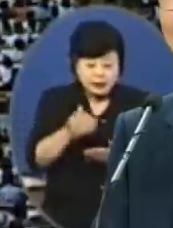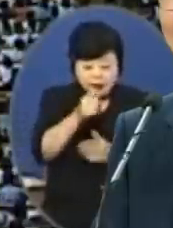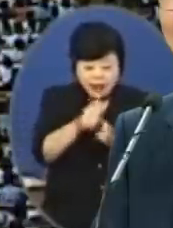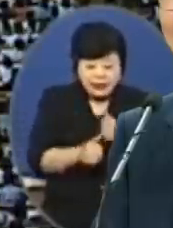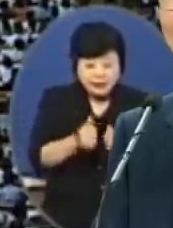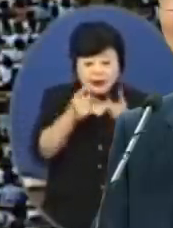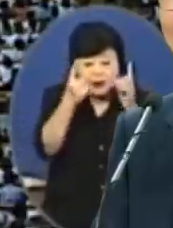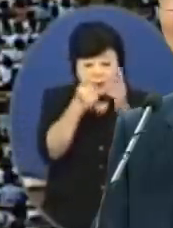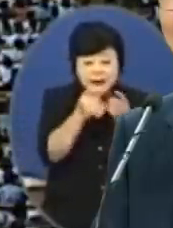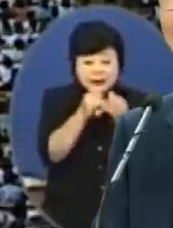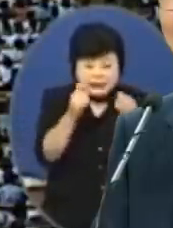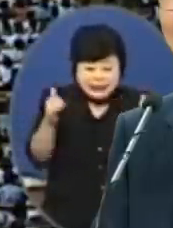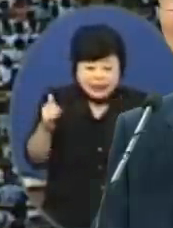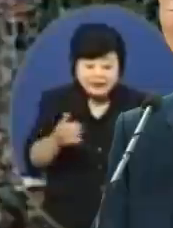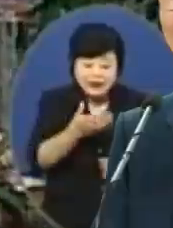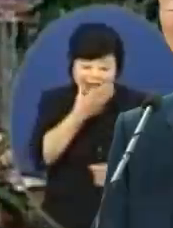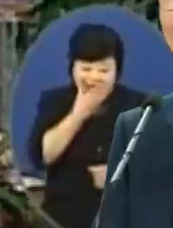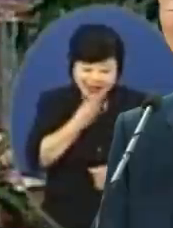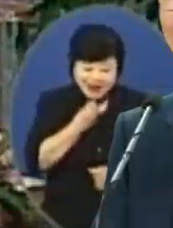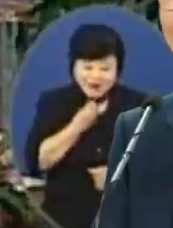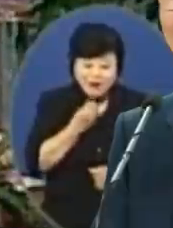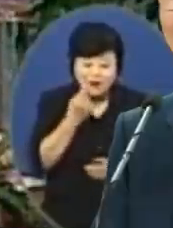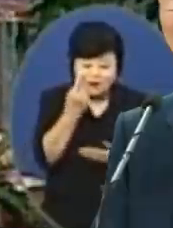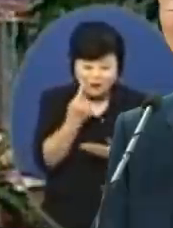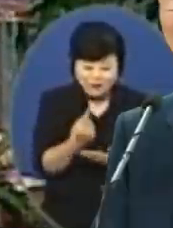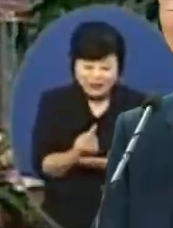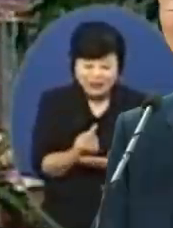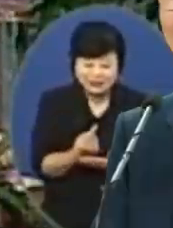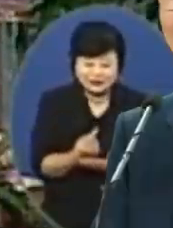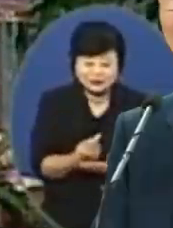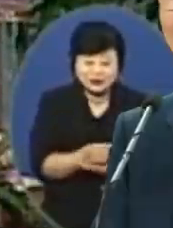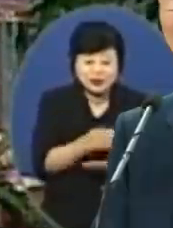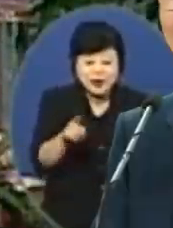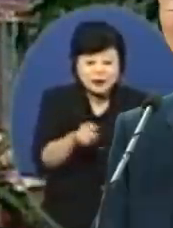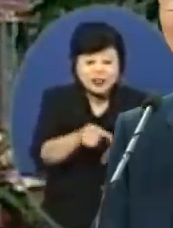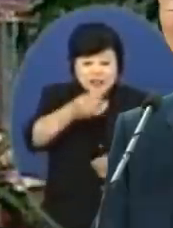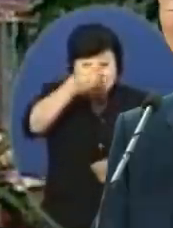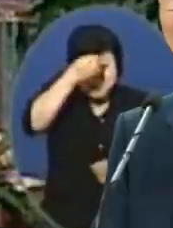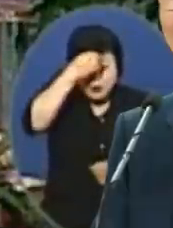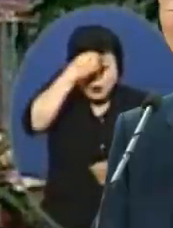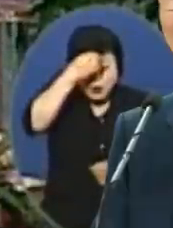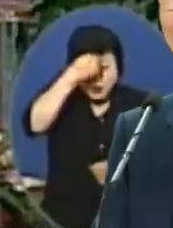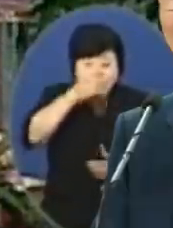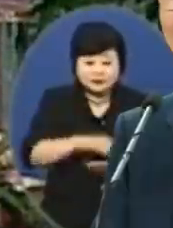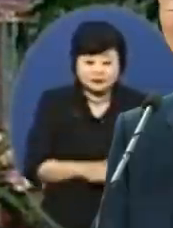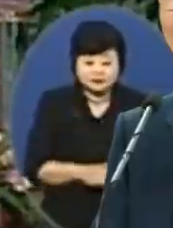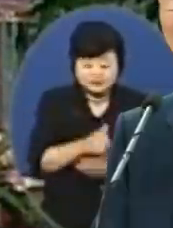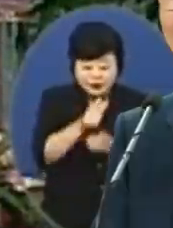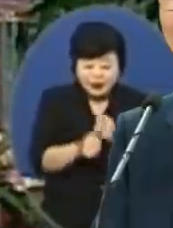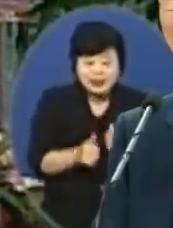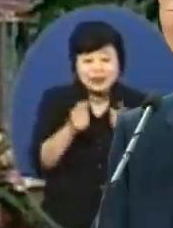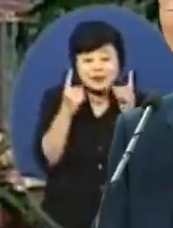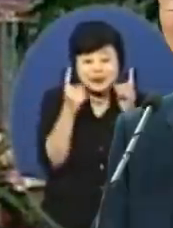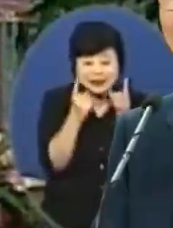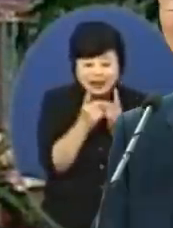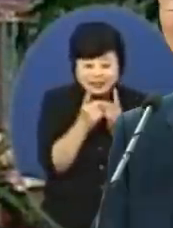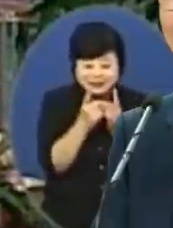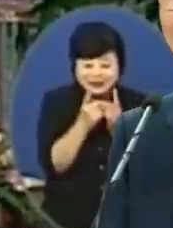하나님을 만난 사람은 이런 행복이 있다는 것입니다. 우리가 믿는 기독교는 하나님을